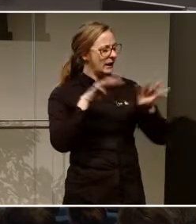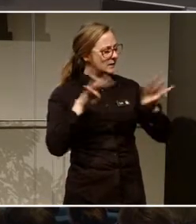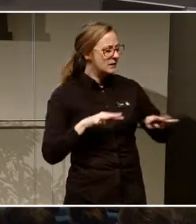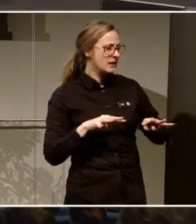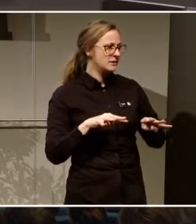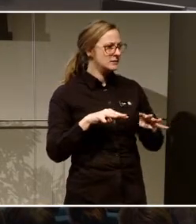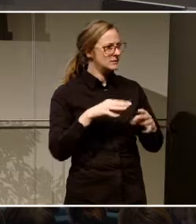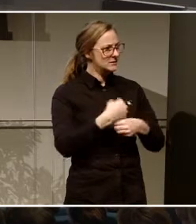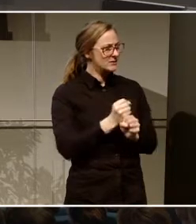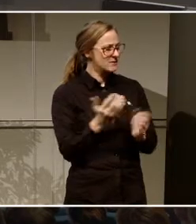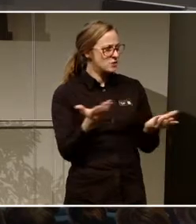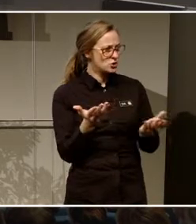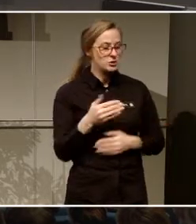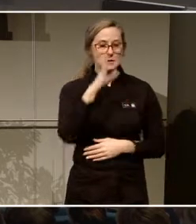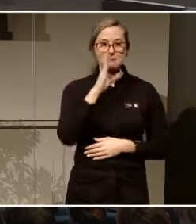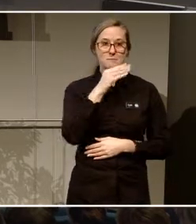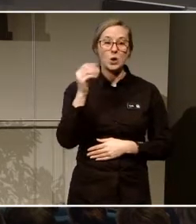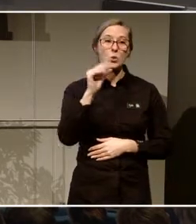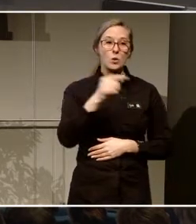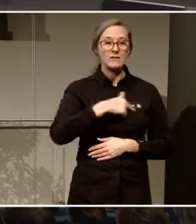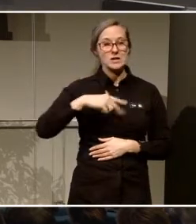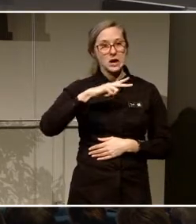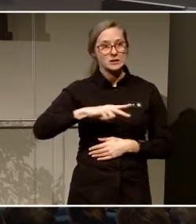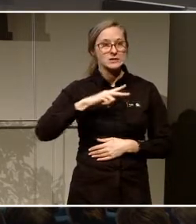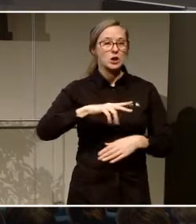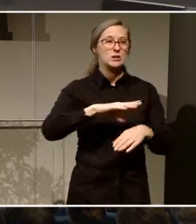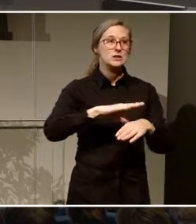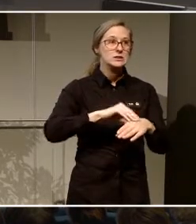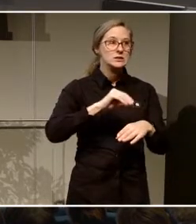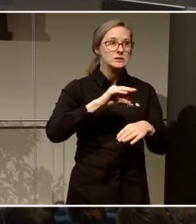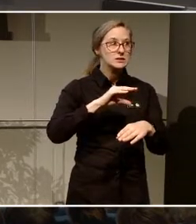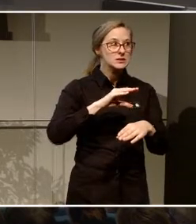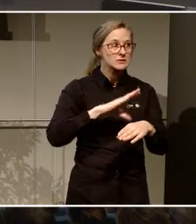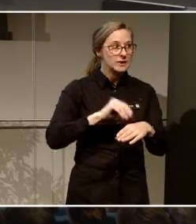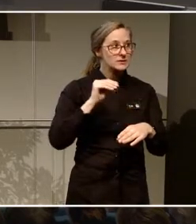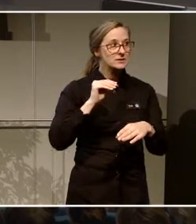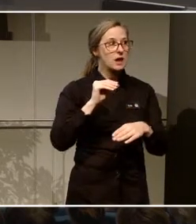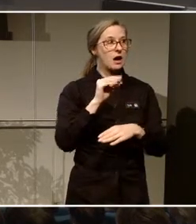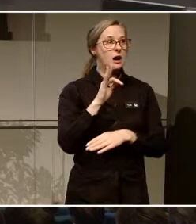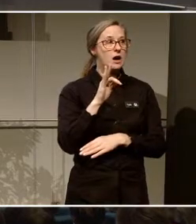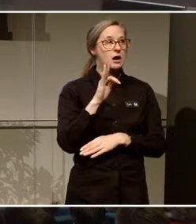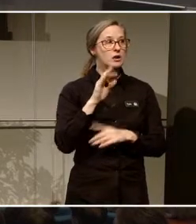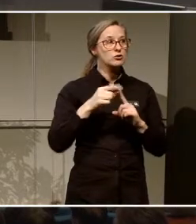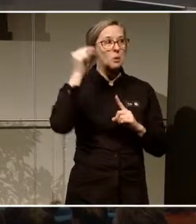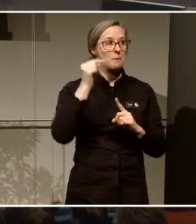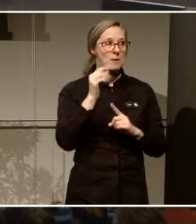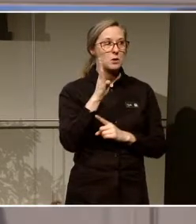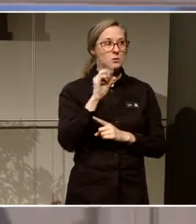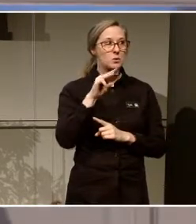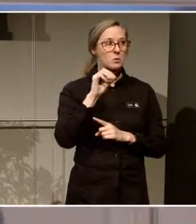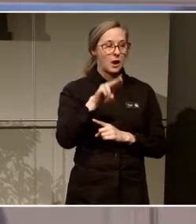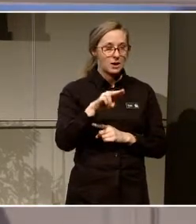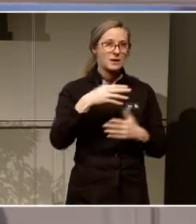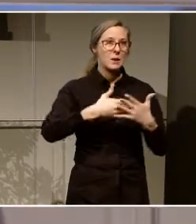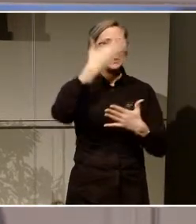vet. Väldigt kortfattat. Vi ansvarar för den svenska toppdomänen.se och vi ansvarar också för driften av .nu. Och